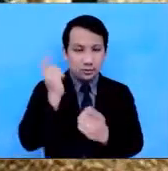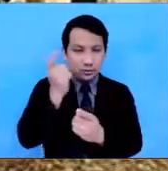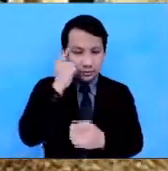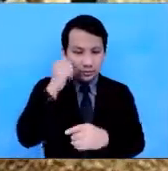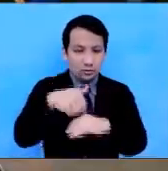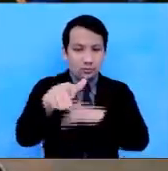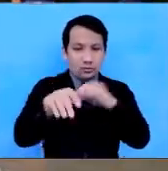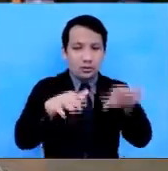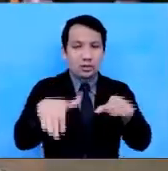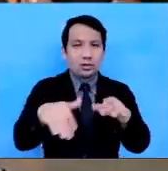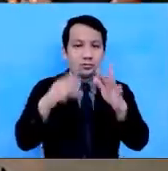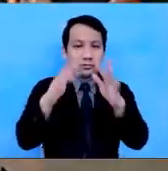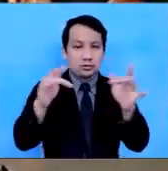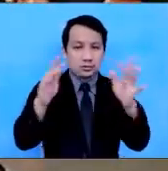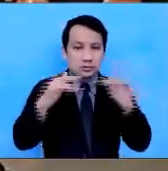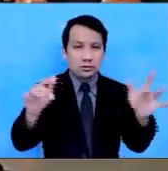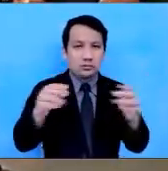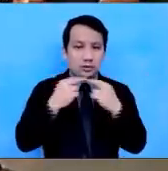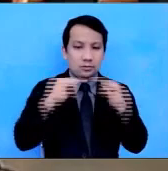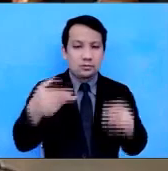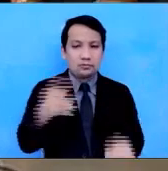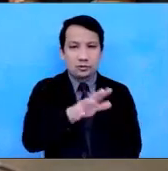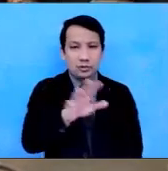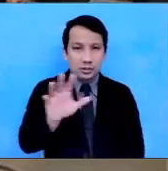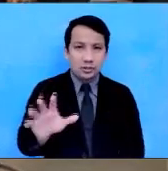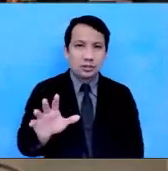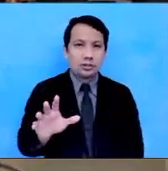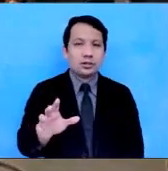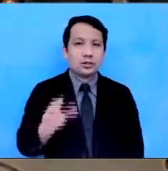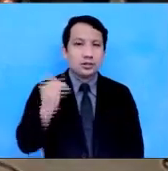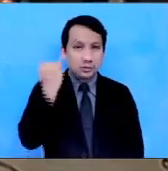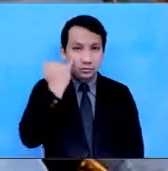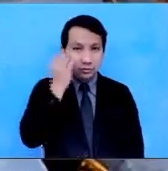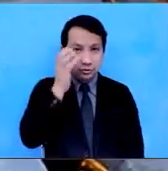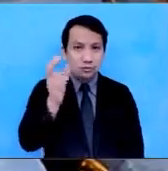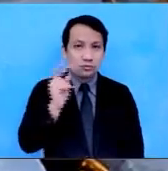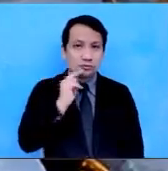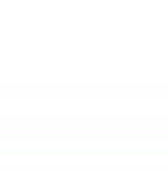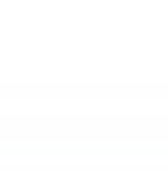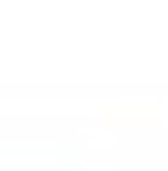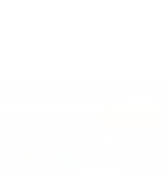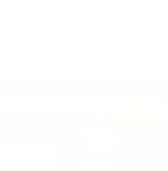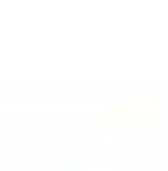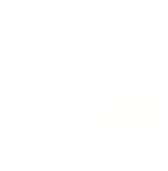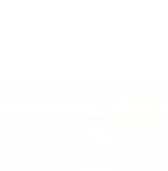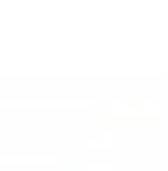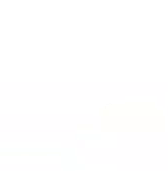sa pista. Nagbabalita mula sa frontline, JC Cosico, News 5.